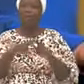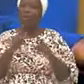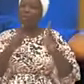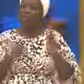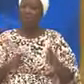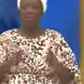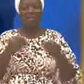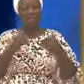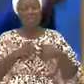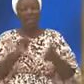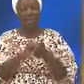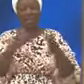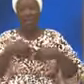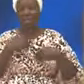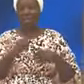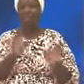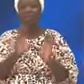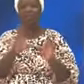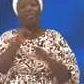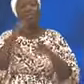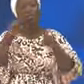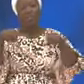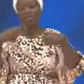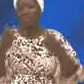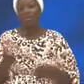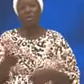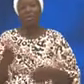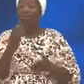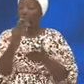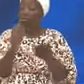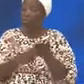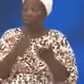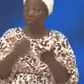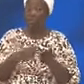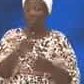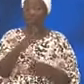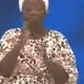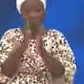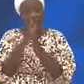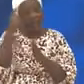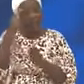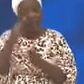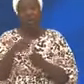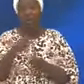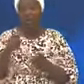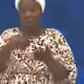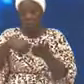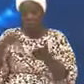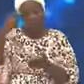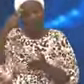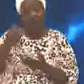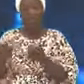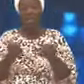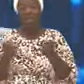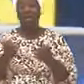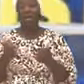personne qui a été admise et me parfois tu as payé pour un véhicule maintenant